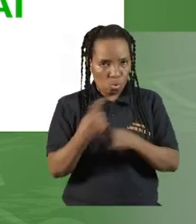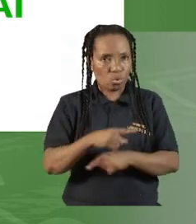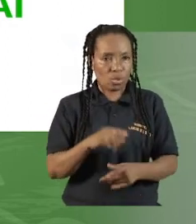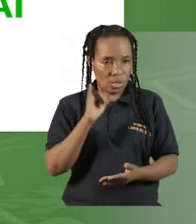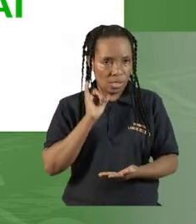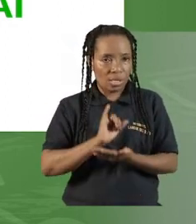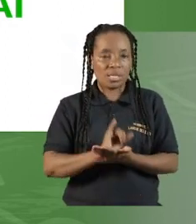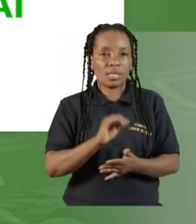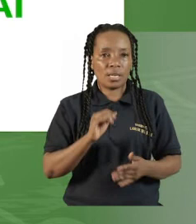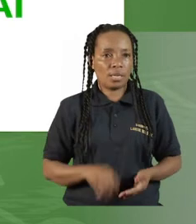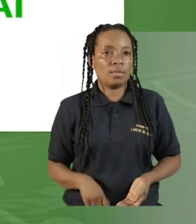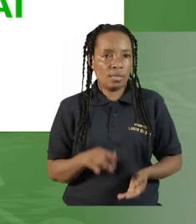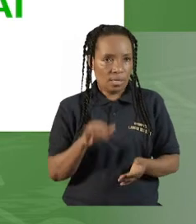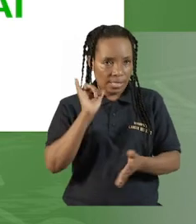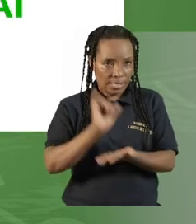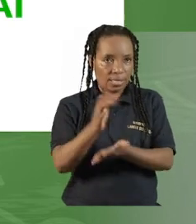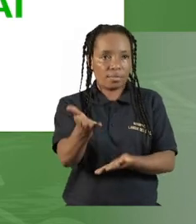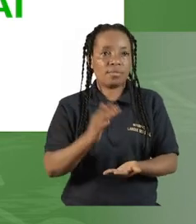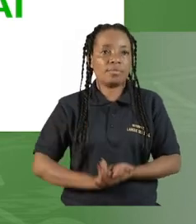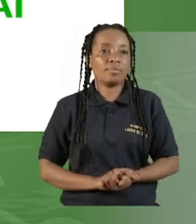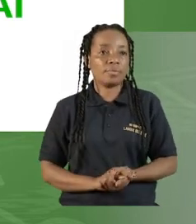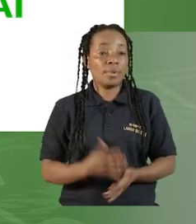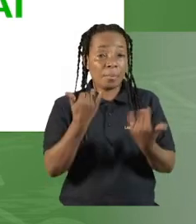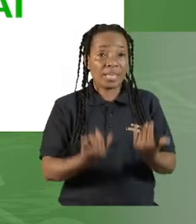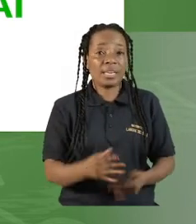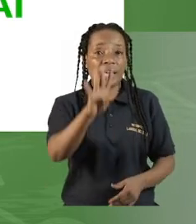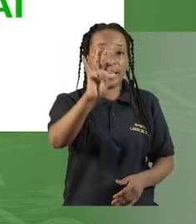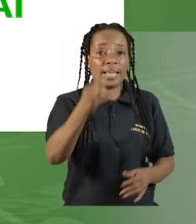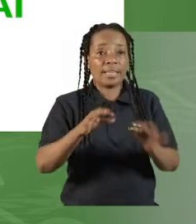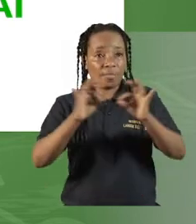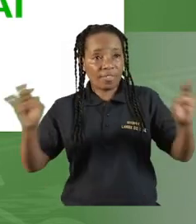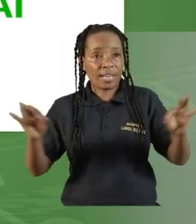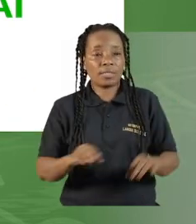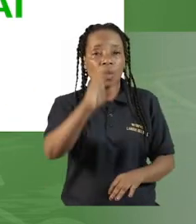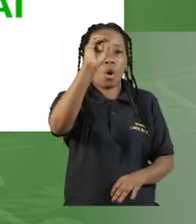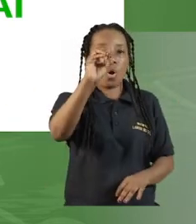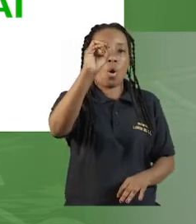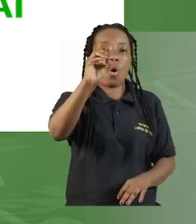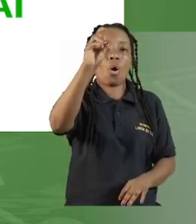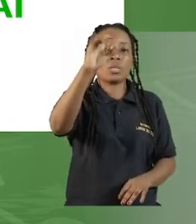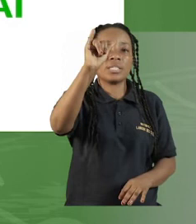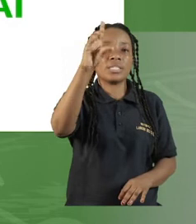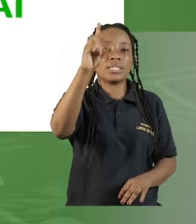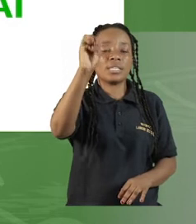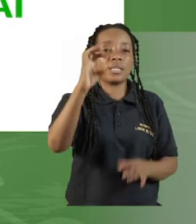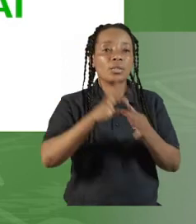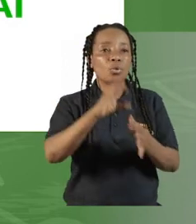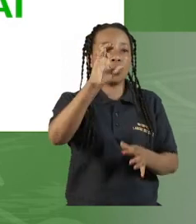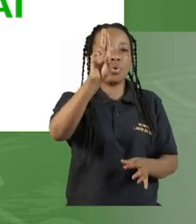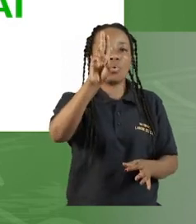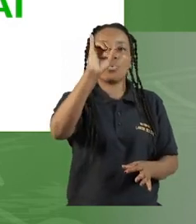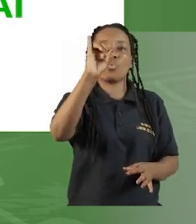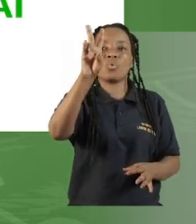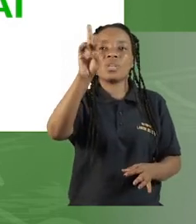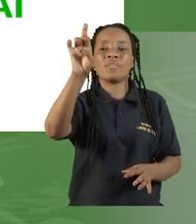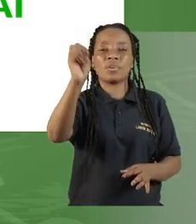quatrième proposition, nous avons l'oxyde de cuivre 2 est attiré par un aimant.